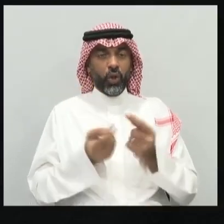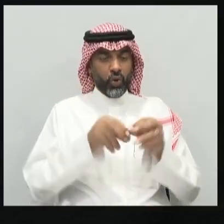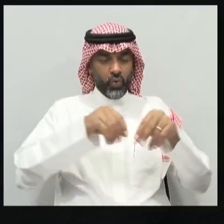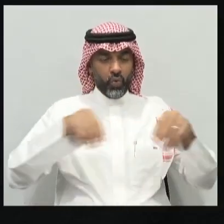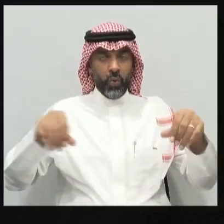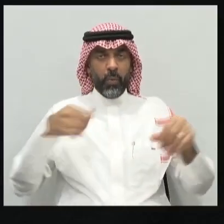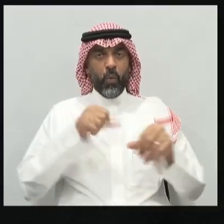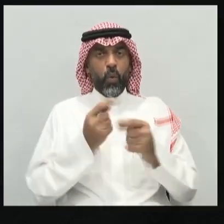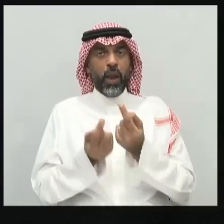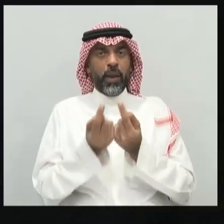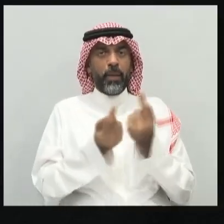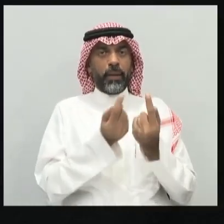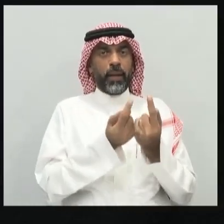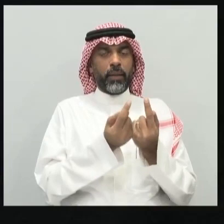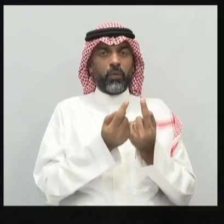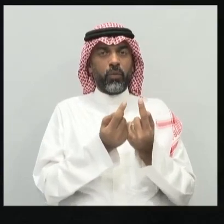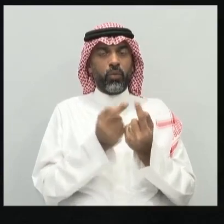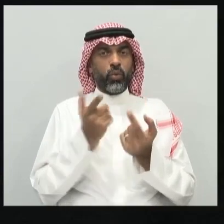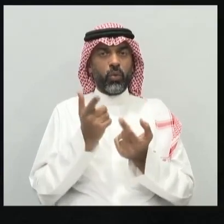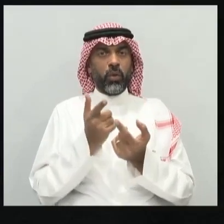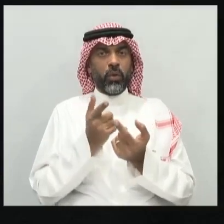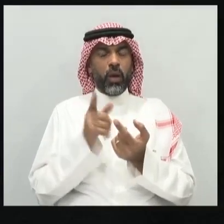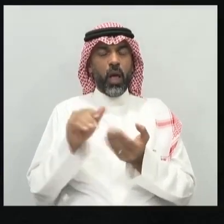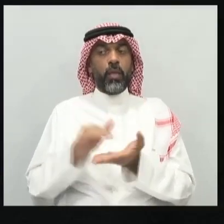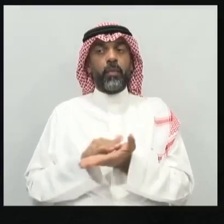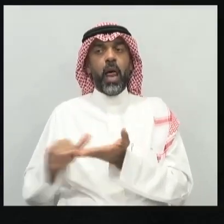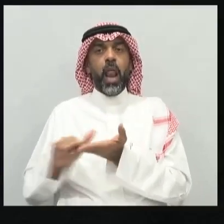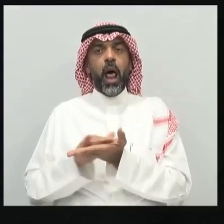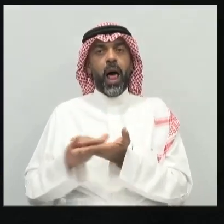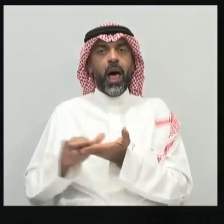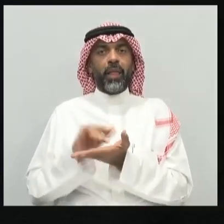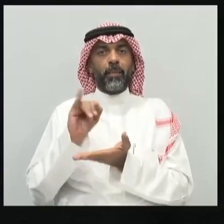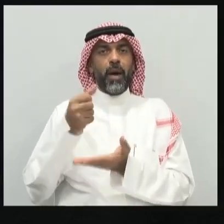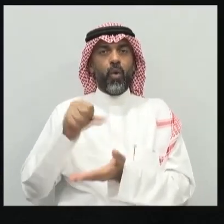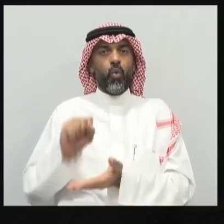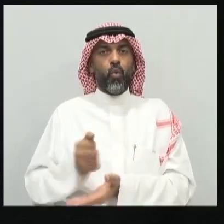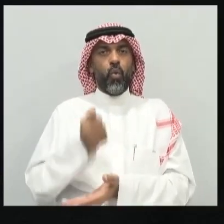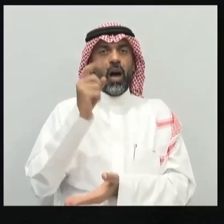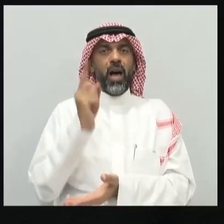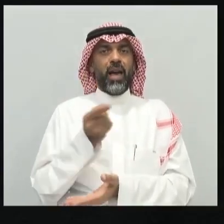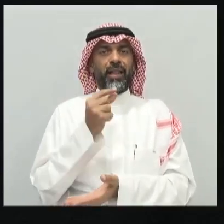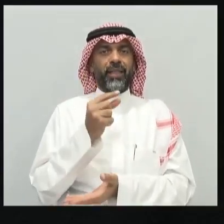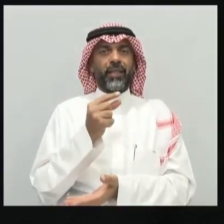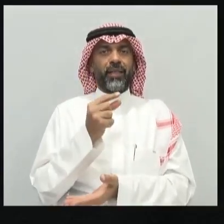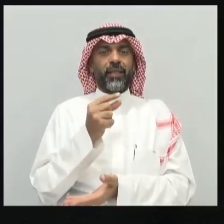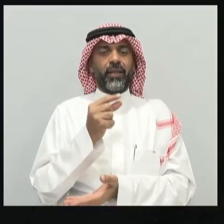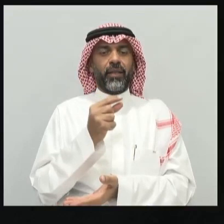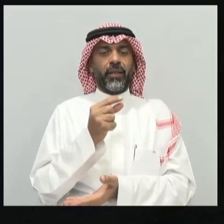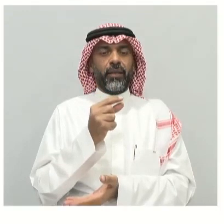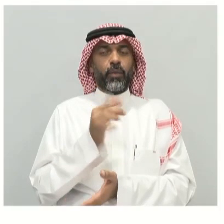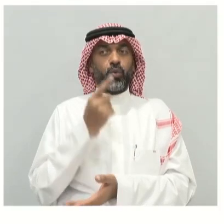ايش من درسنا نعتبرها من موارد الارض طيب من هو المورد